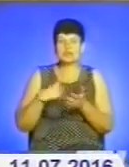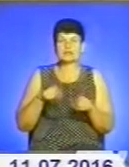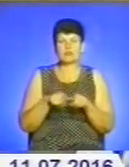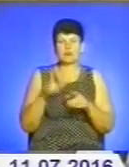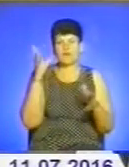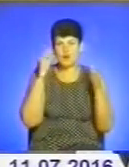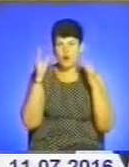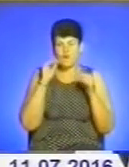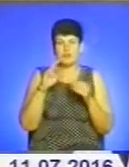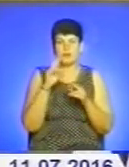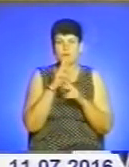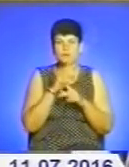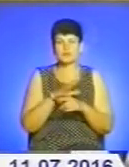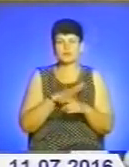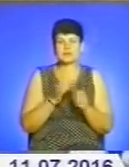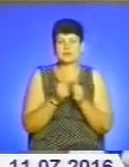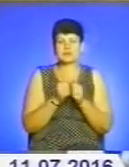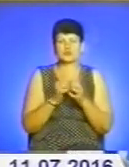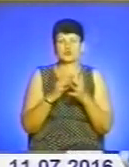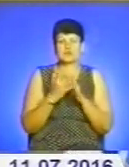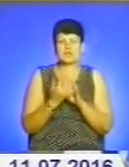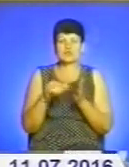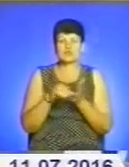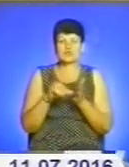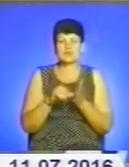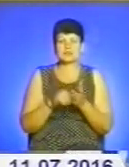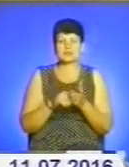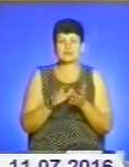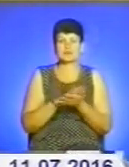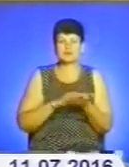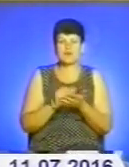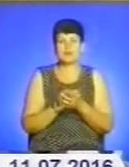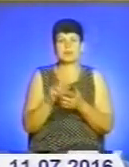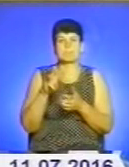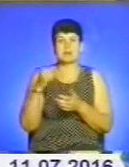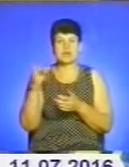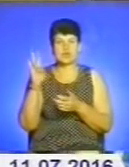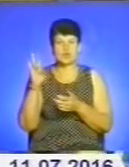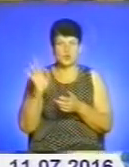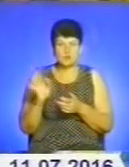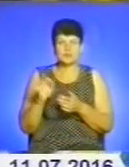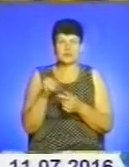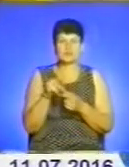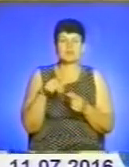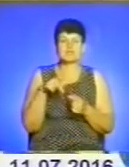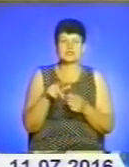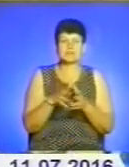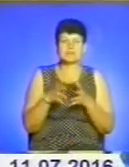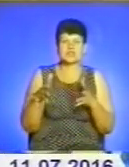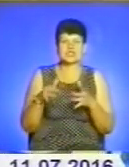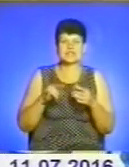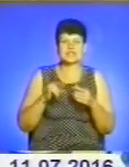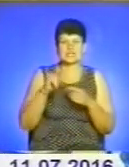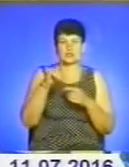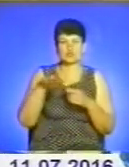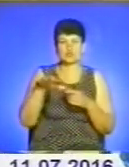помилки минулих років, коли були занадто близько до села, і учасники трішки псували майно рухоме і не майно меселян. Тому ми вийшли більш на взлітну смугу. Це